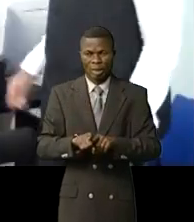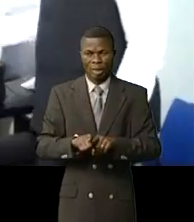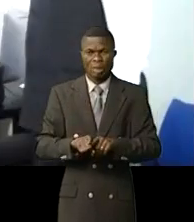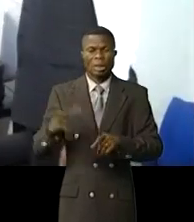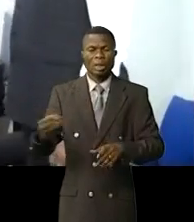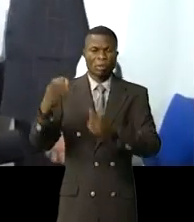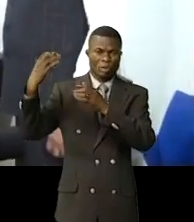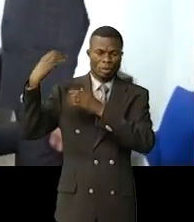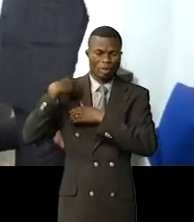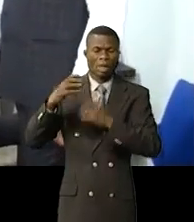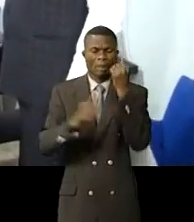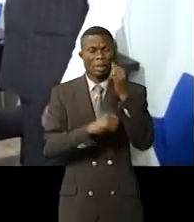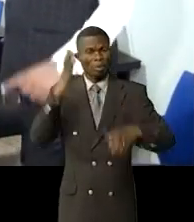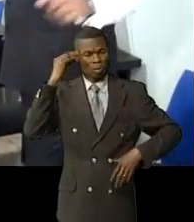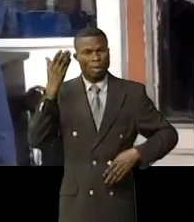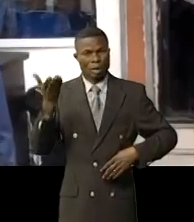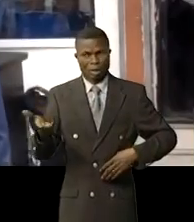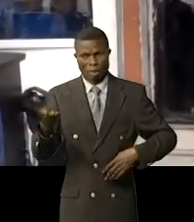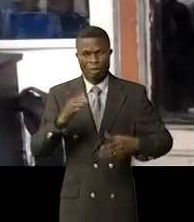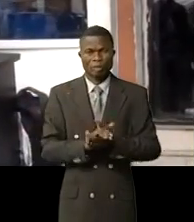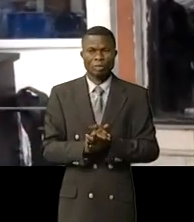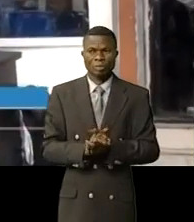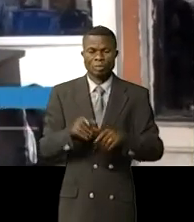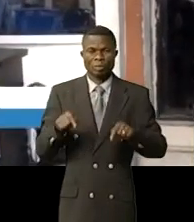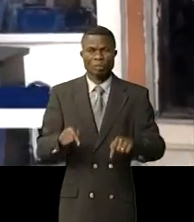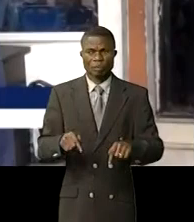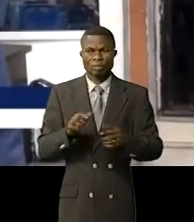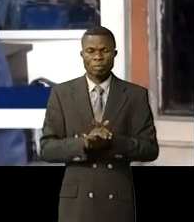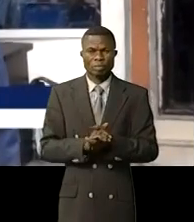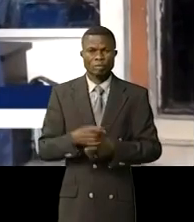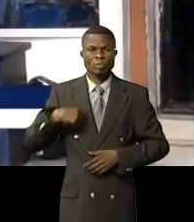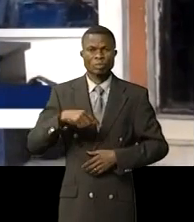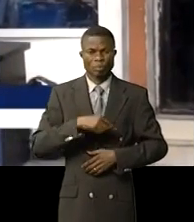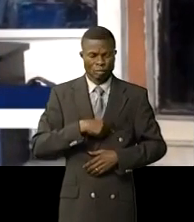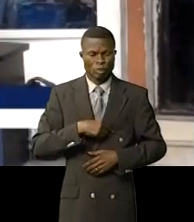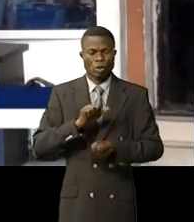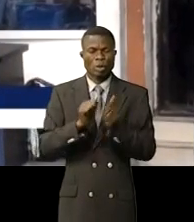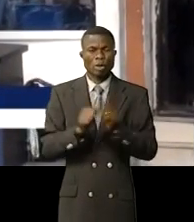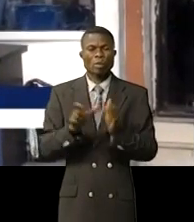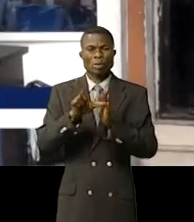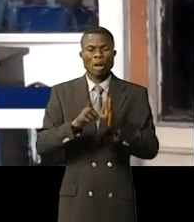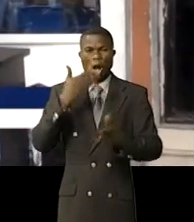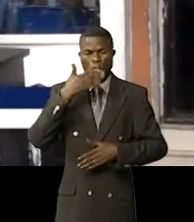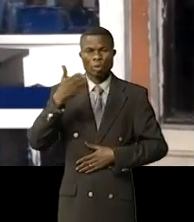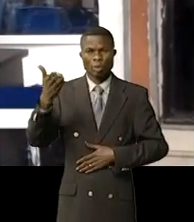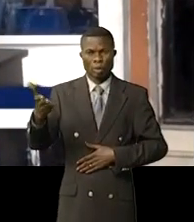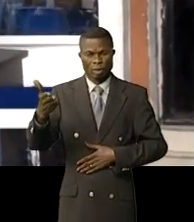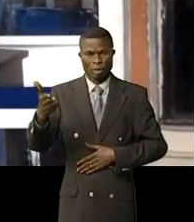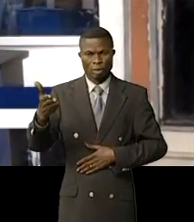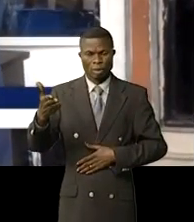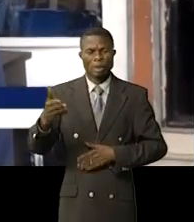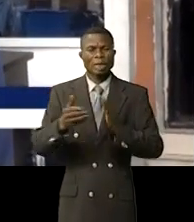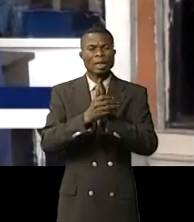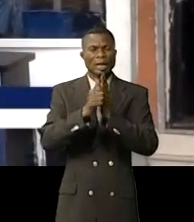en charge des patients. Il est rare de voir une institution hospitalière de cette